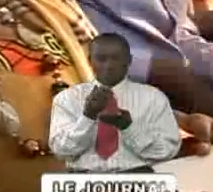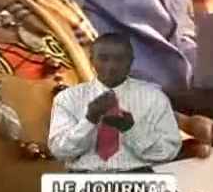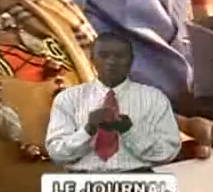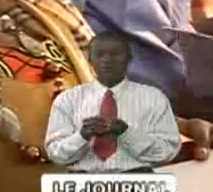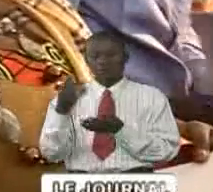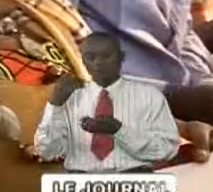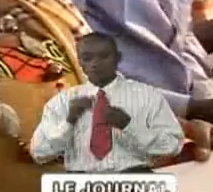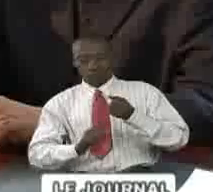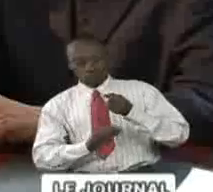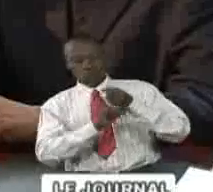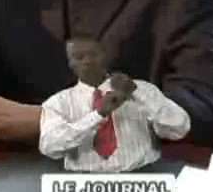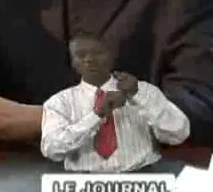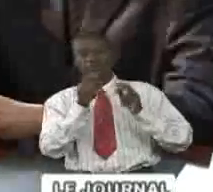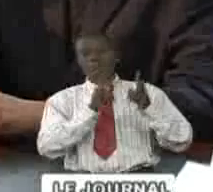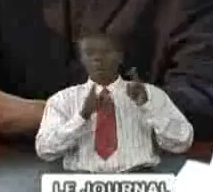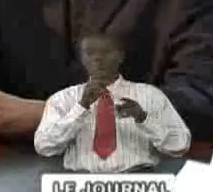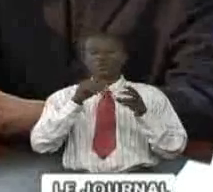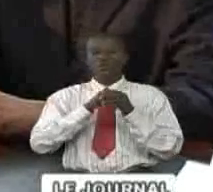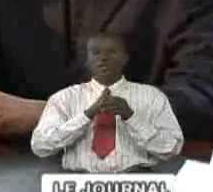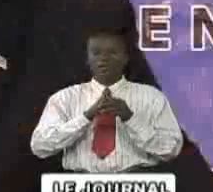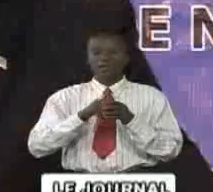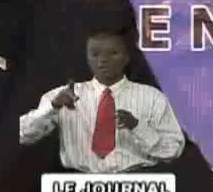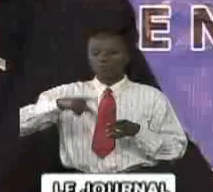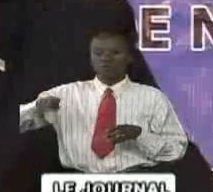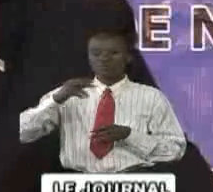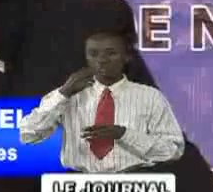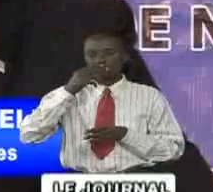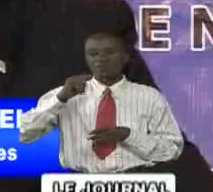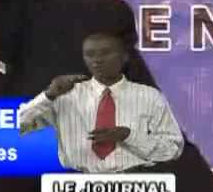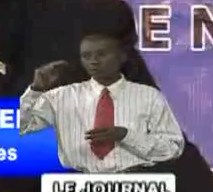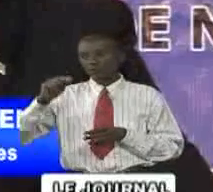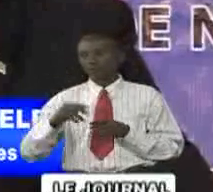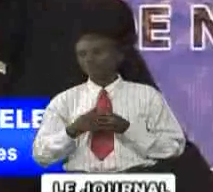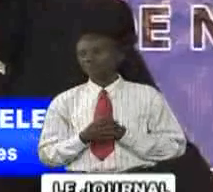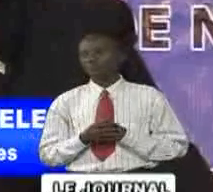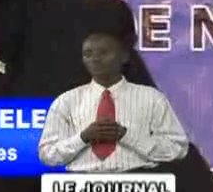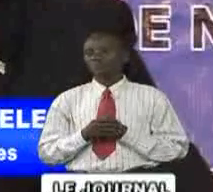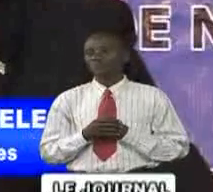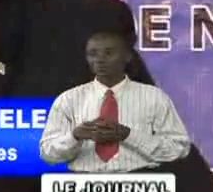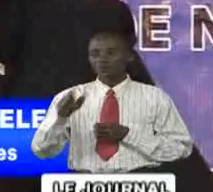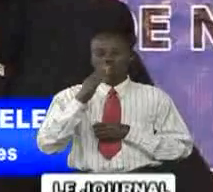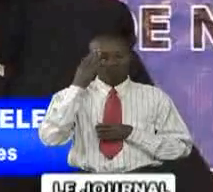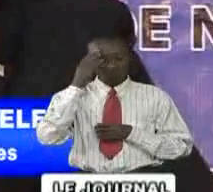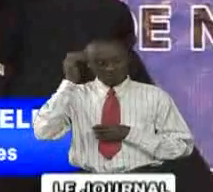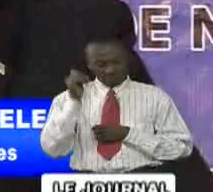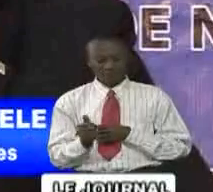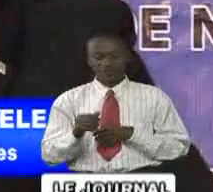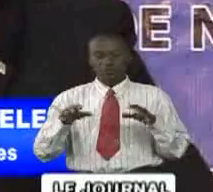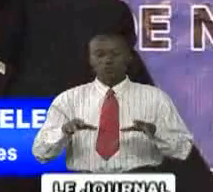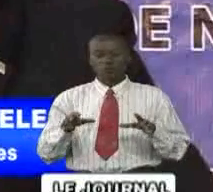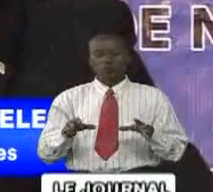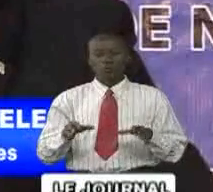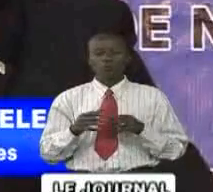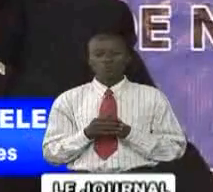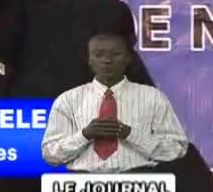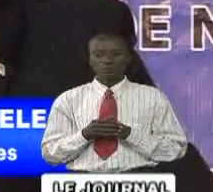la population du Nord Kivu. La République démocratique du Congo vit actuellement un drame humanitaire dans sa partie Est,